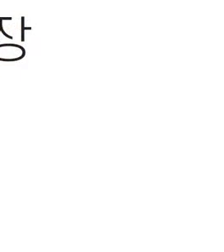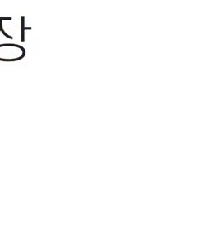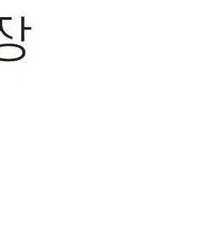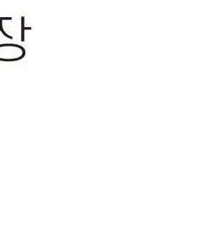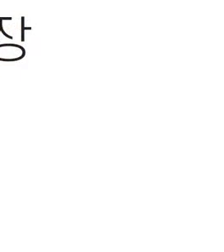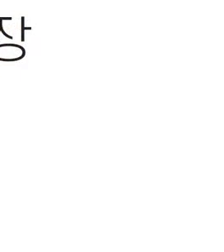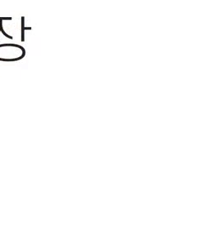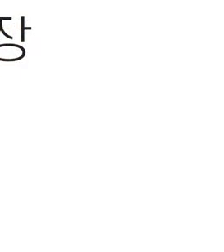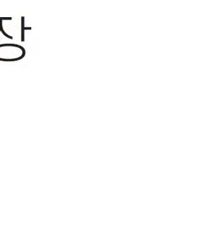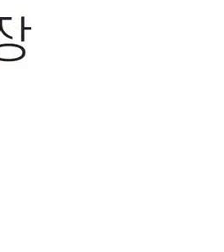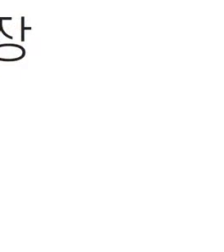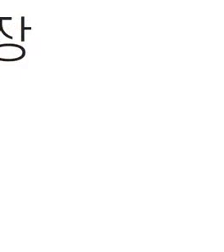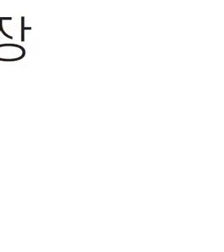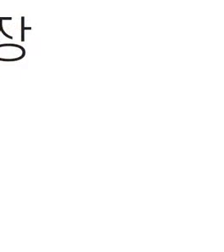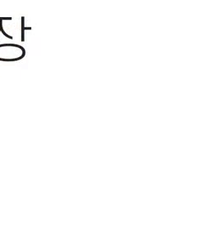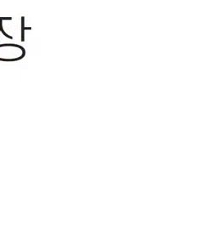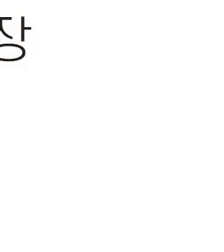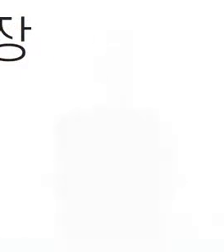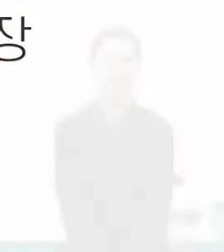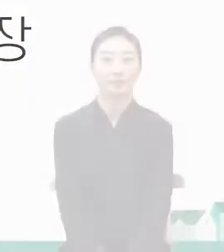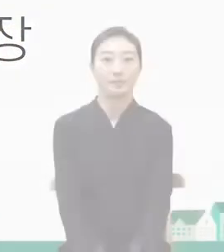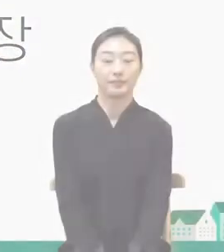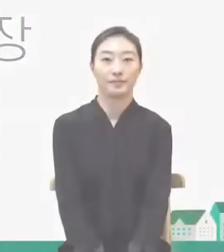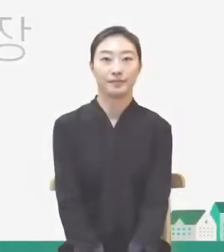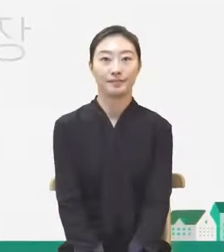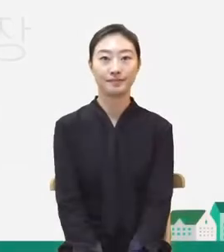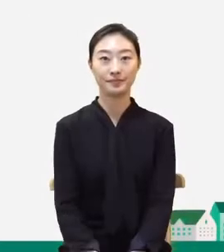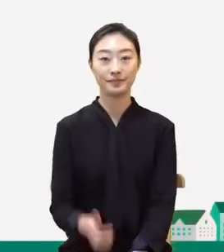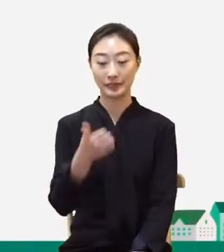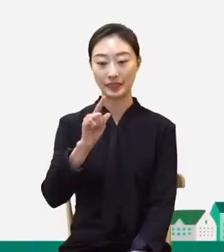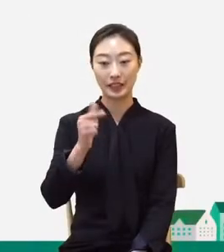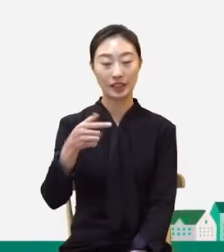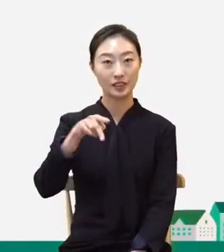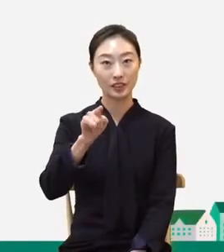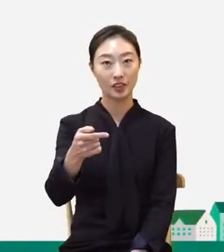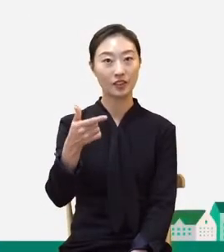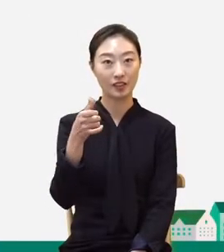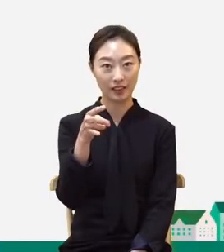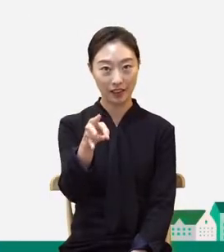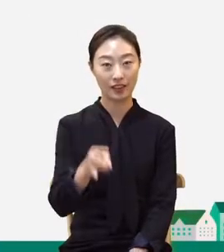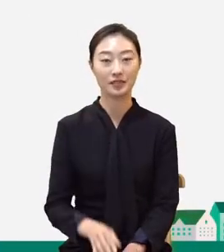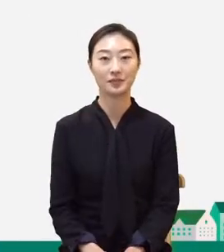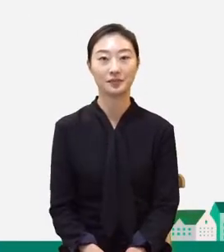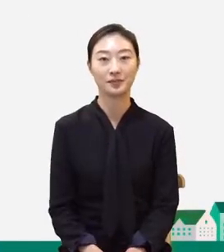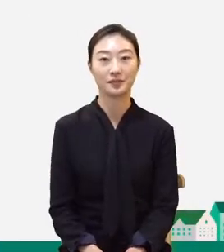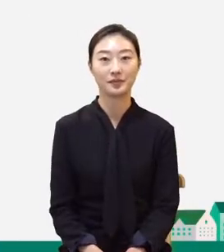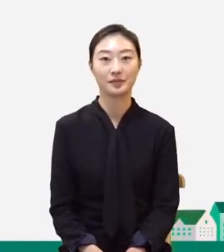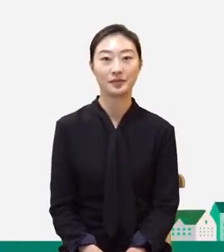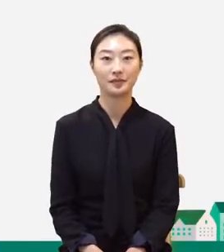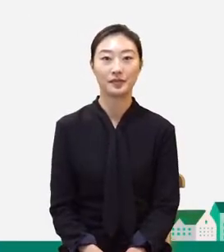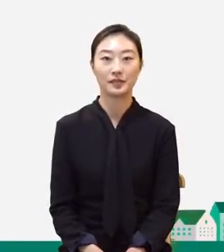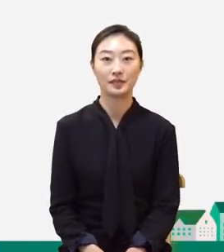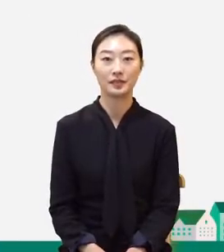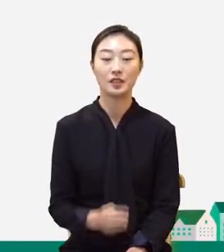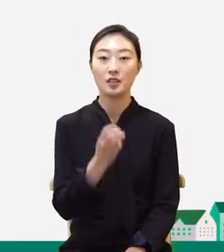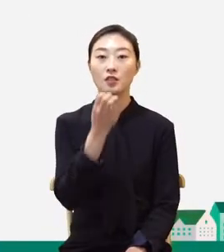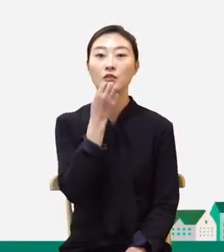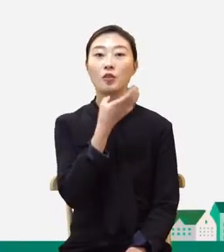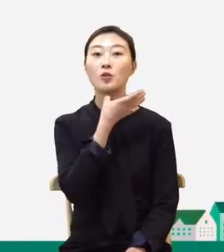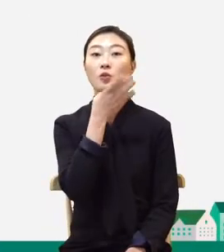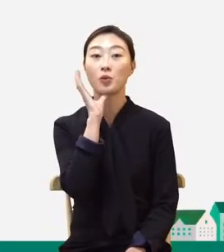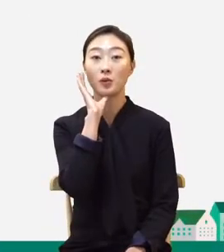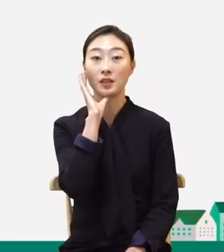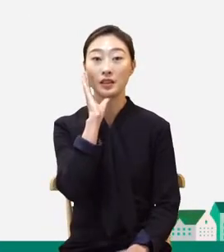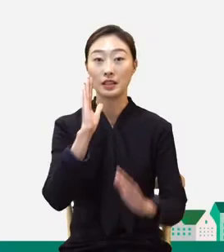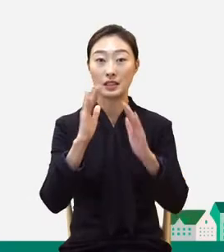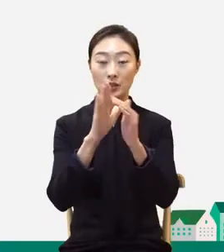네, 사회적협동조합 도우놀이 한선혜입니다. 안심가득 서울시 노인지원주택 운영